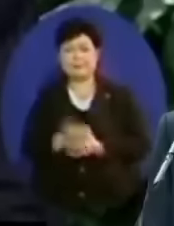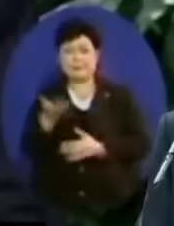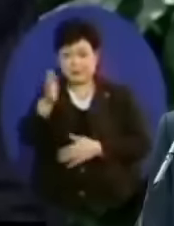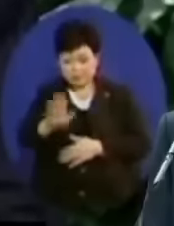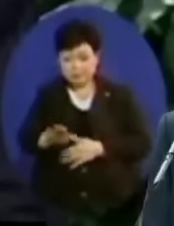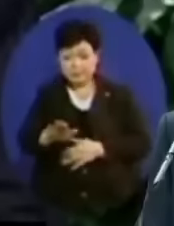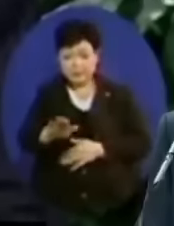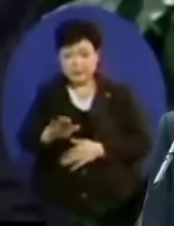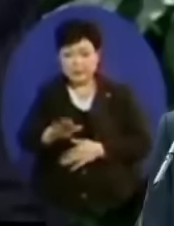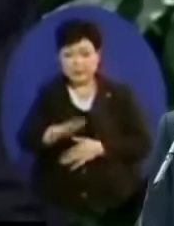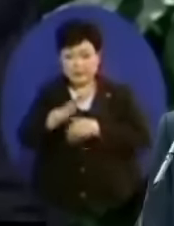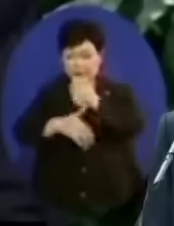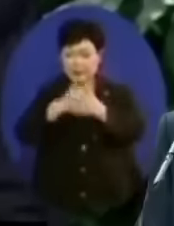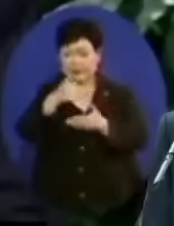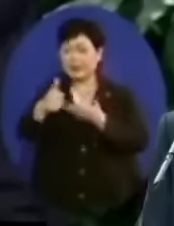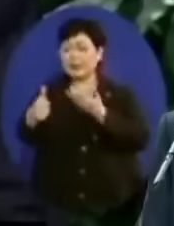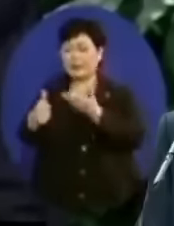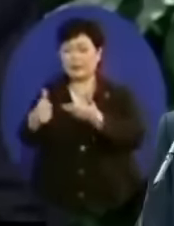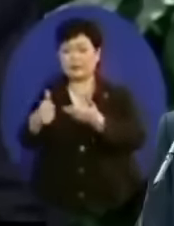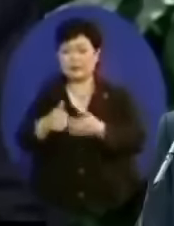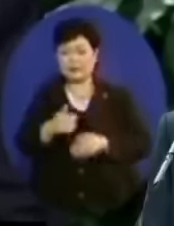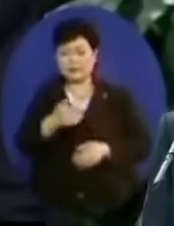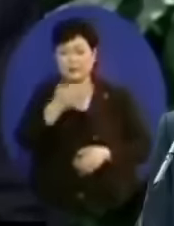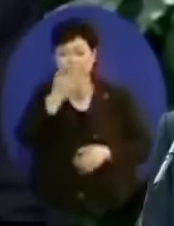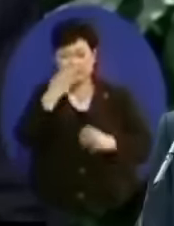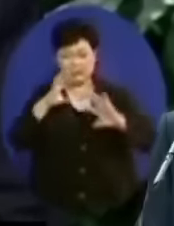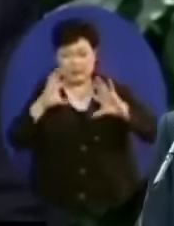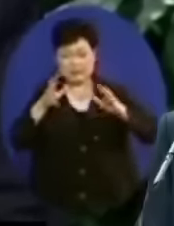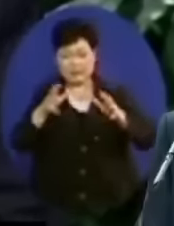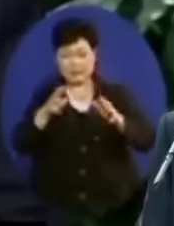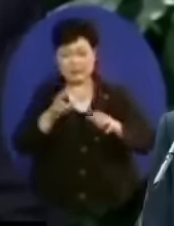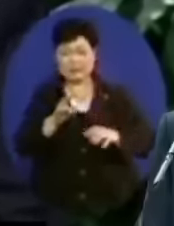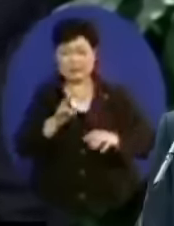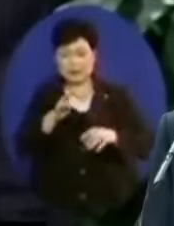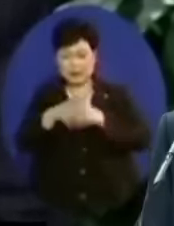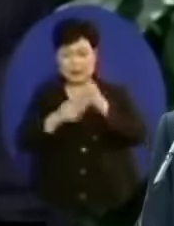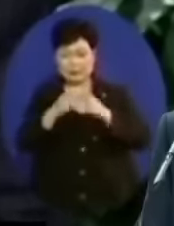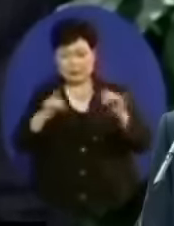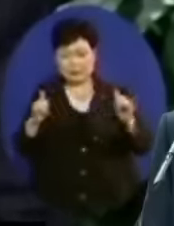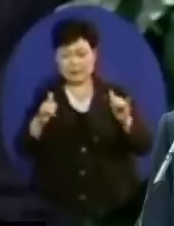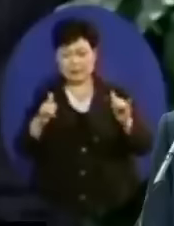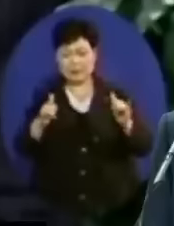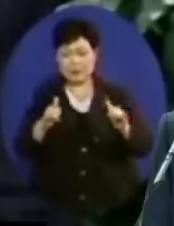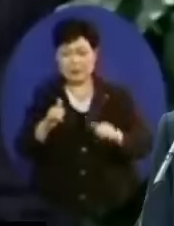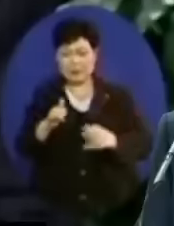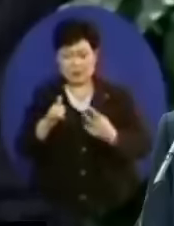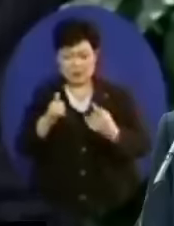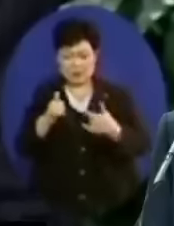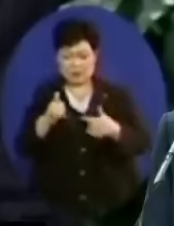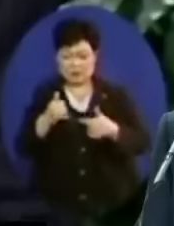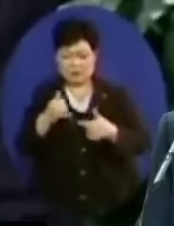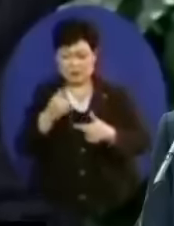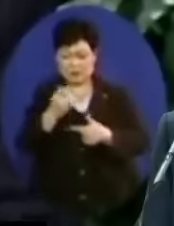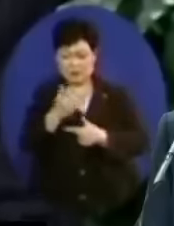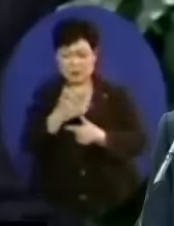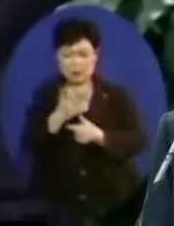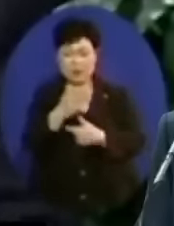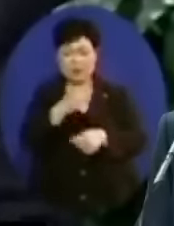그런데 하나님은 이스라엘의 선지자 요나에게 니느웨에 가서 회개를